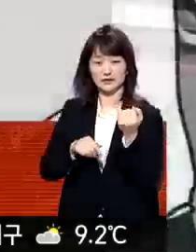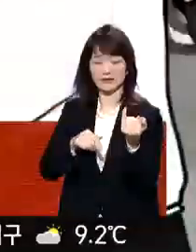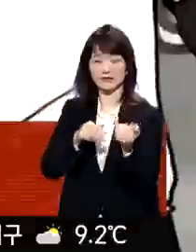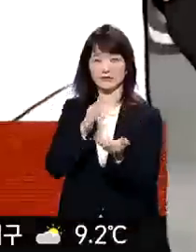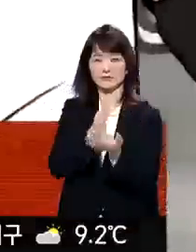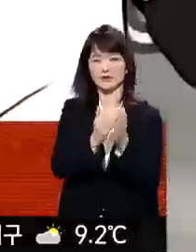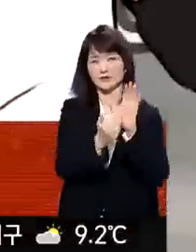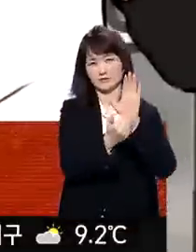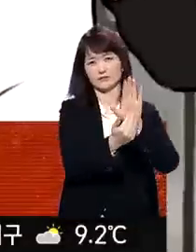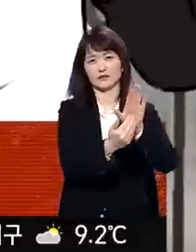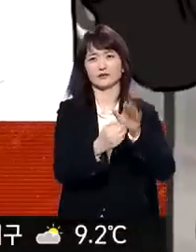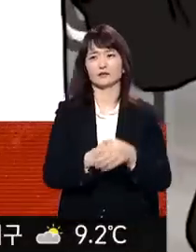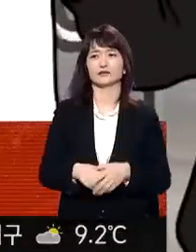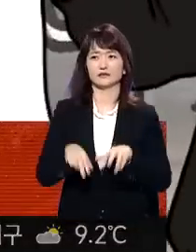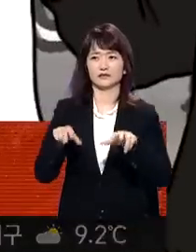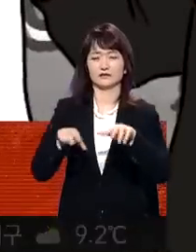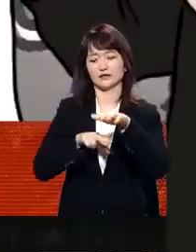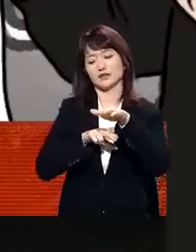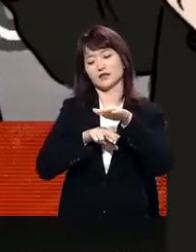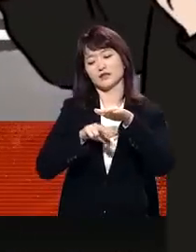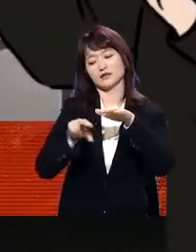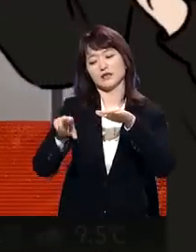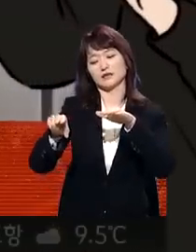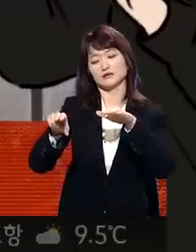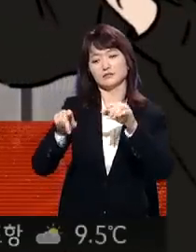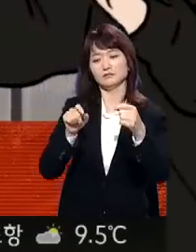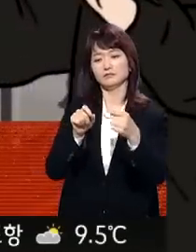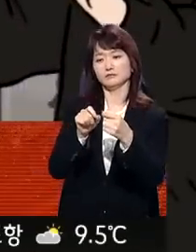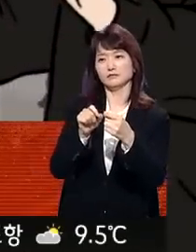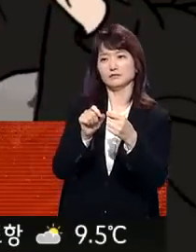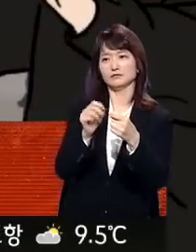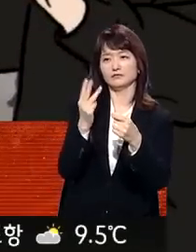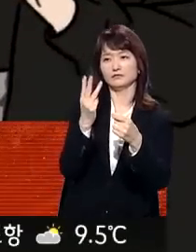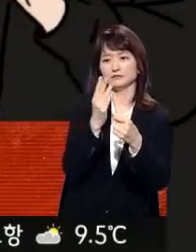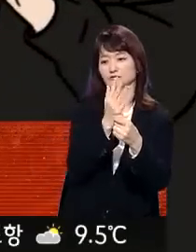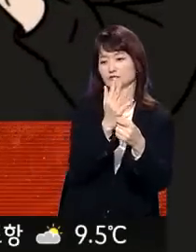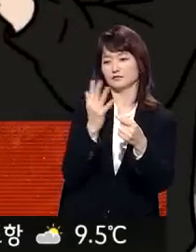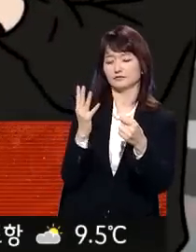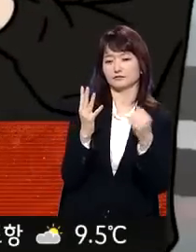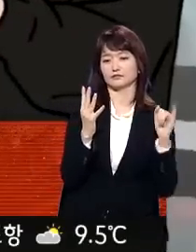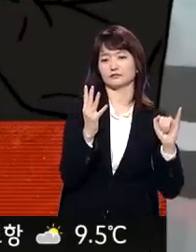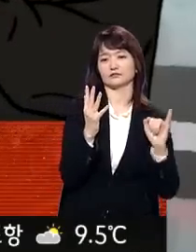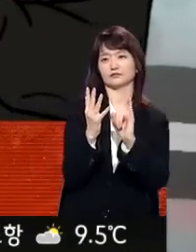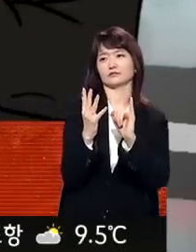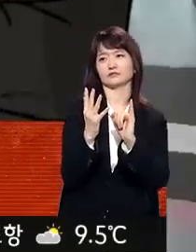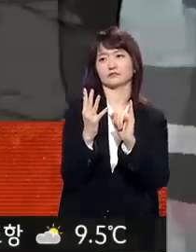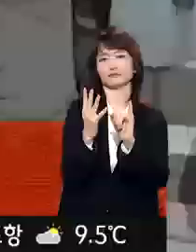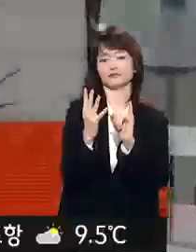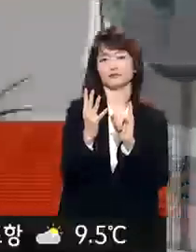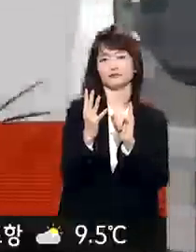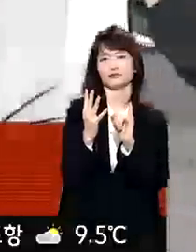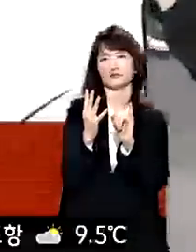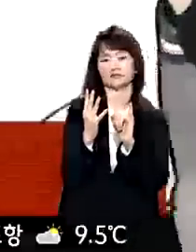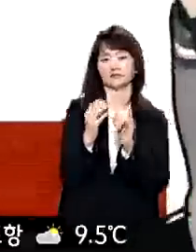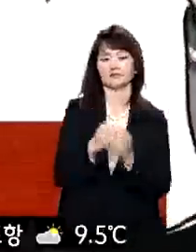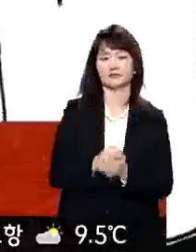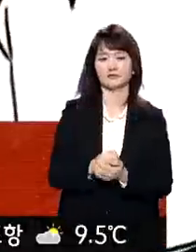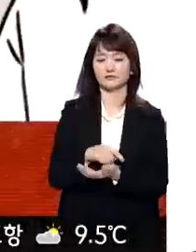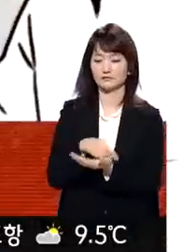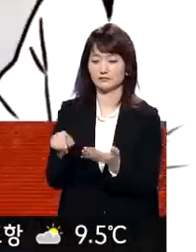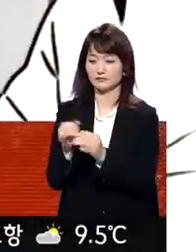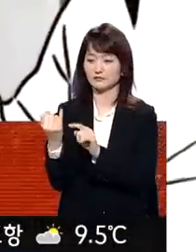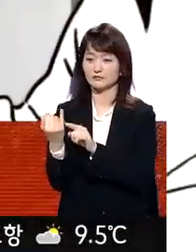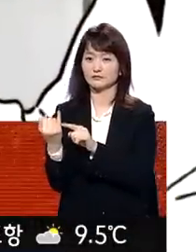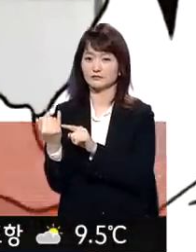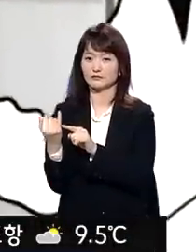하면서 지금처럼 지하철 문 앞에서 서서 못 들어가게 막은 거예요. 그러니까 중학생들 얘기에 좀 따르면 이 피해자가